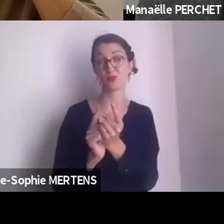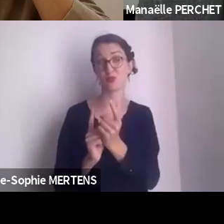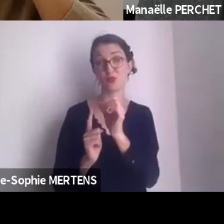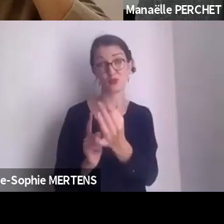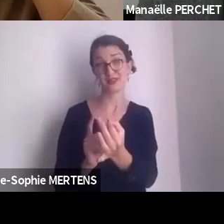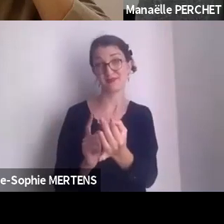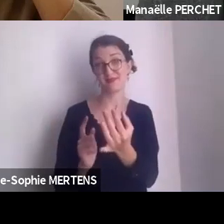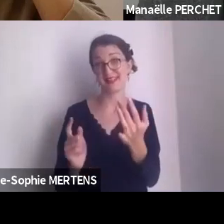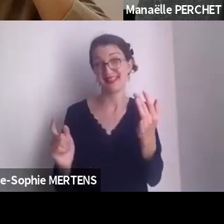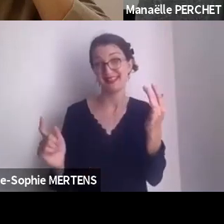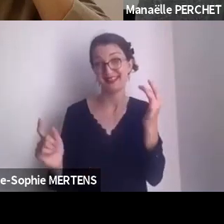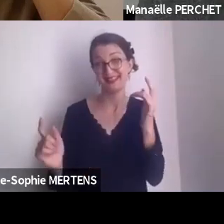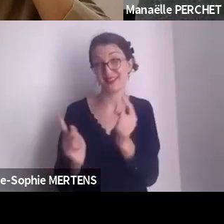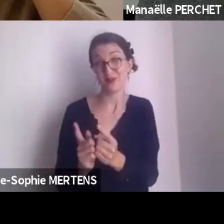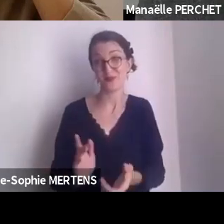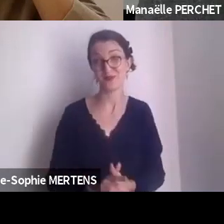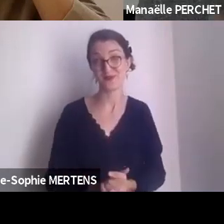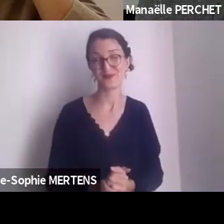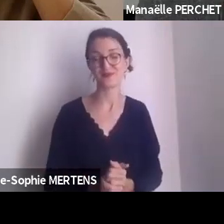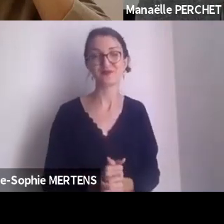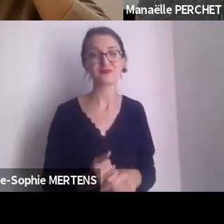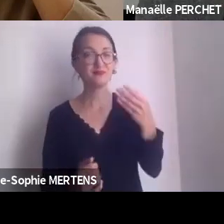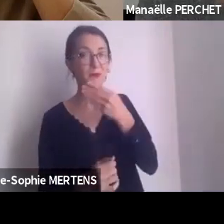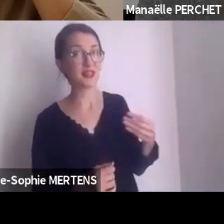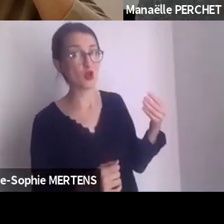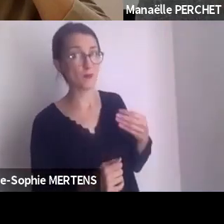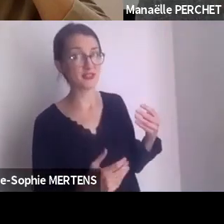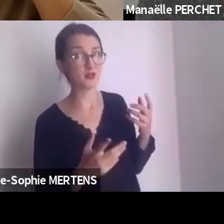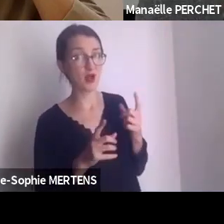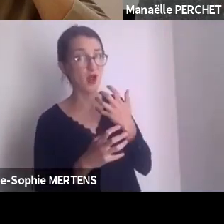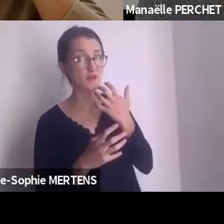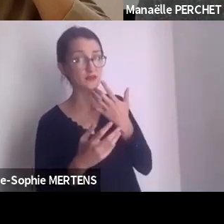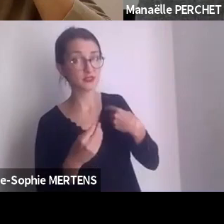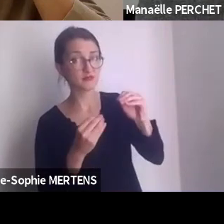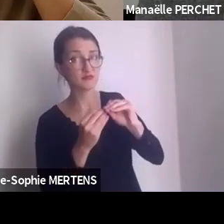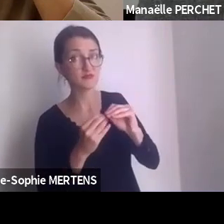Merci beaucoup. Manuel, Mathieu, est-ce que vous voulez rebondir ?